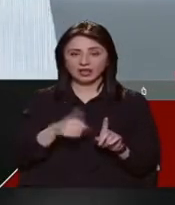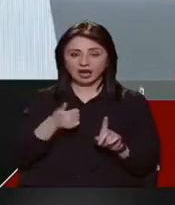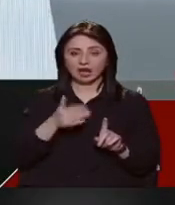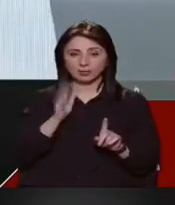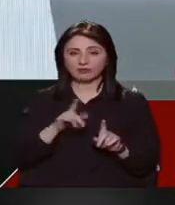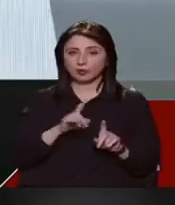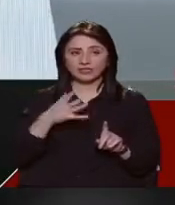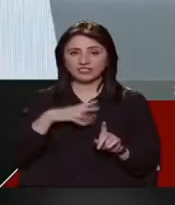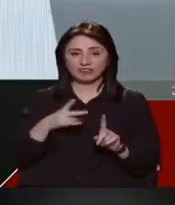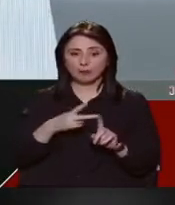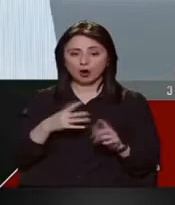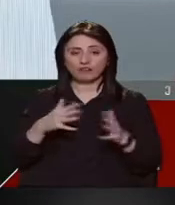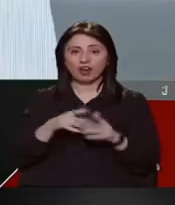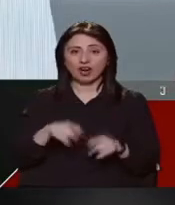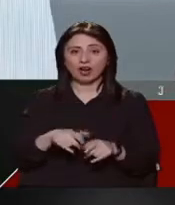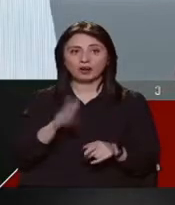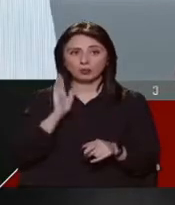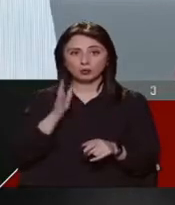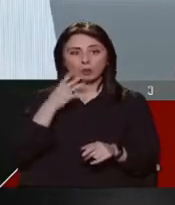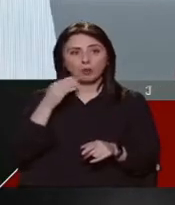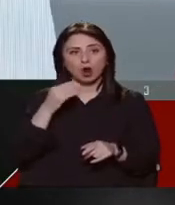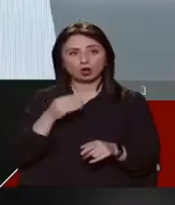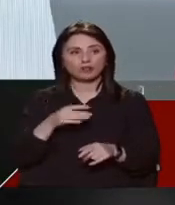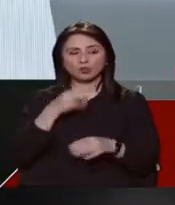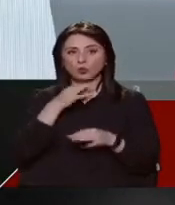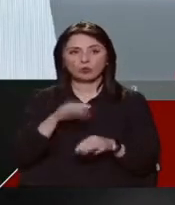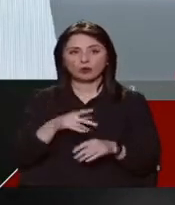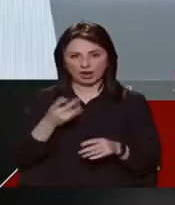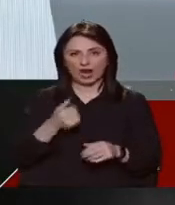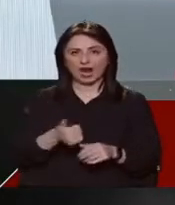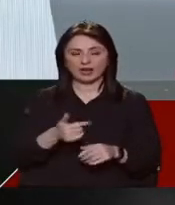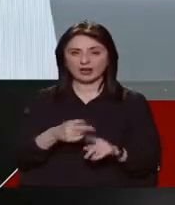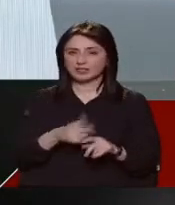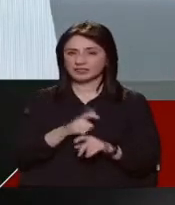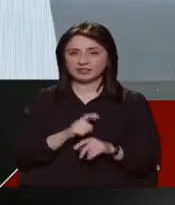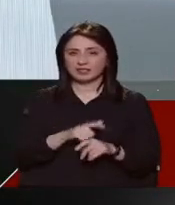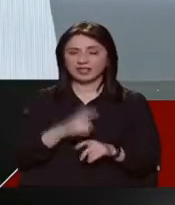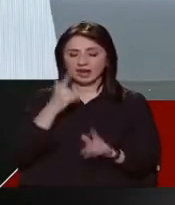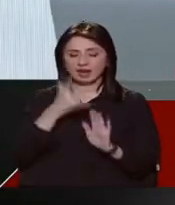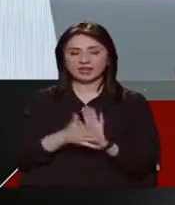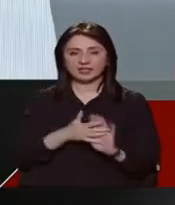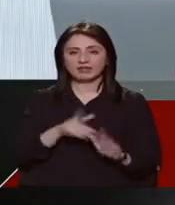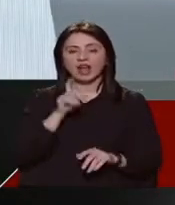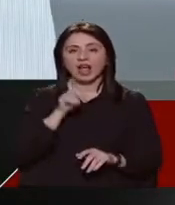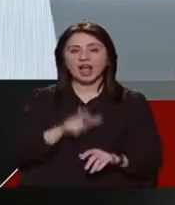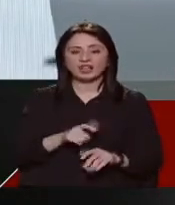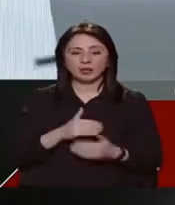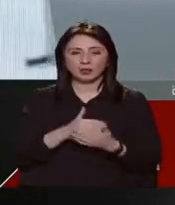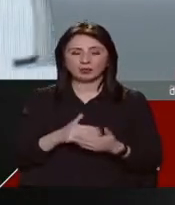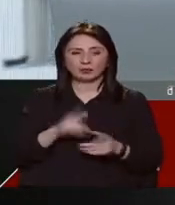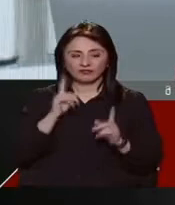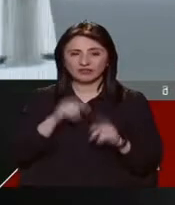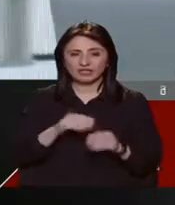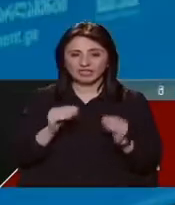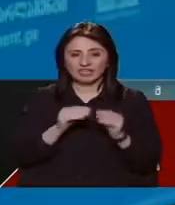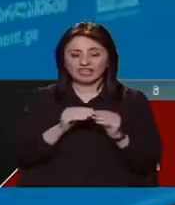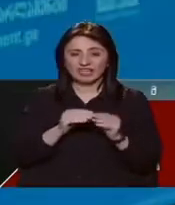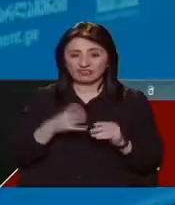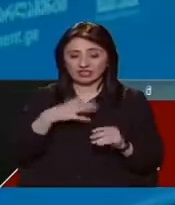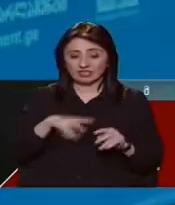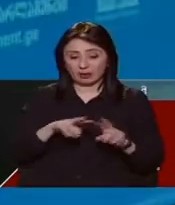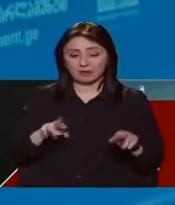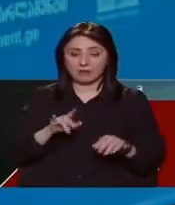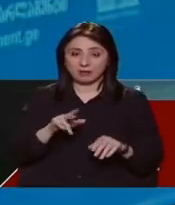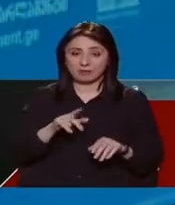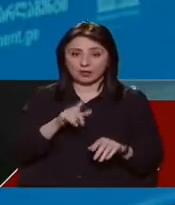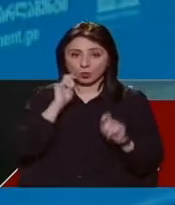იქნება და საქართველოს მეორე ფრონტი გახსნილიყო ან მოლდოვაში ან ნებისმიერ სხვა ქვეყანაში, ძალიან გასაგებია ადამიანურ დონეზე. დღეს რო იგივე ხდებოდეს საქართველოში,